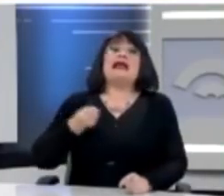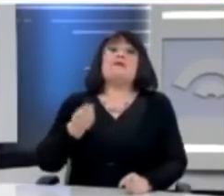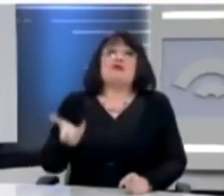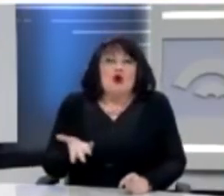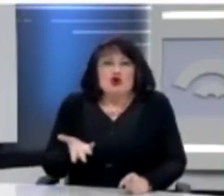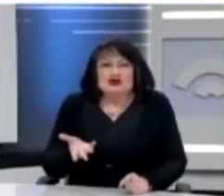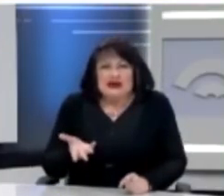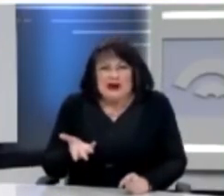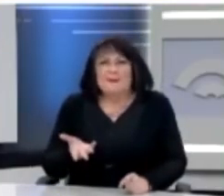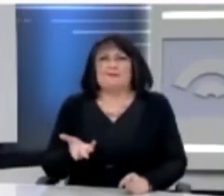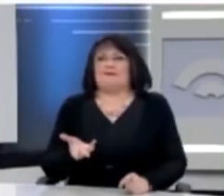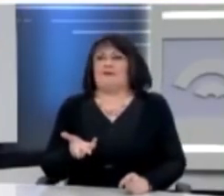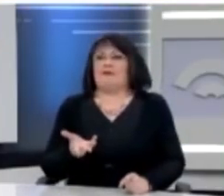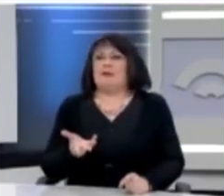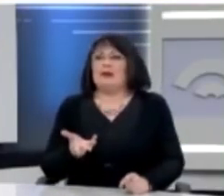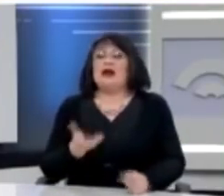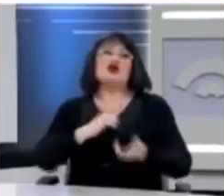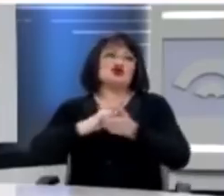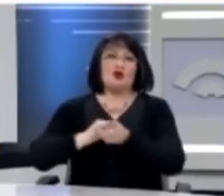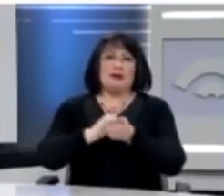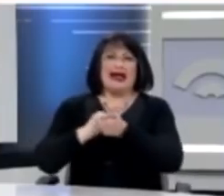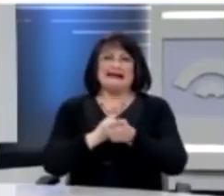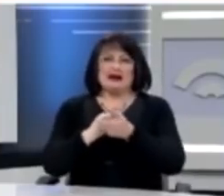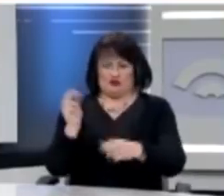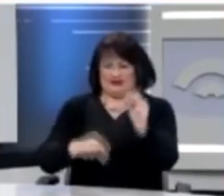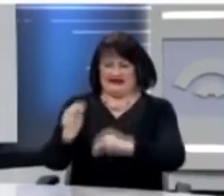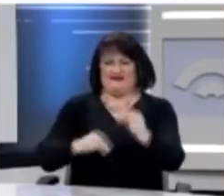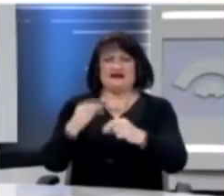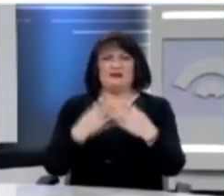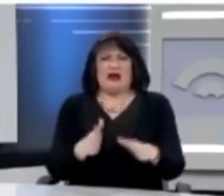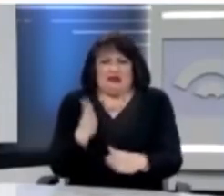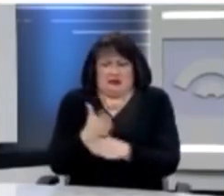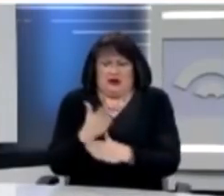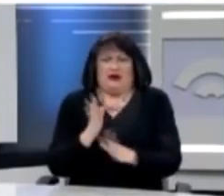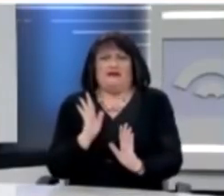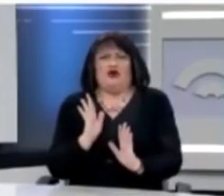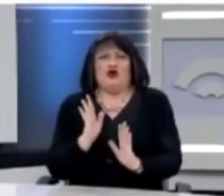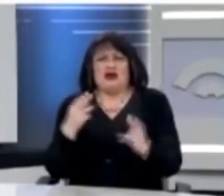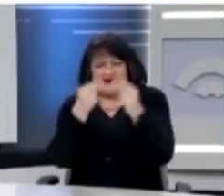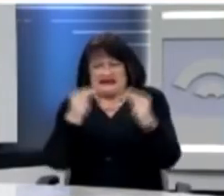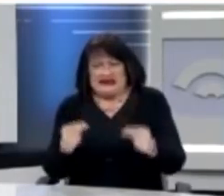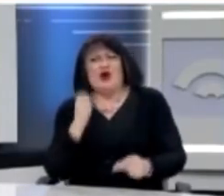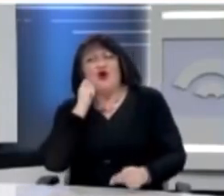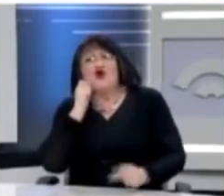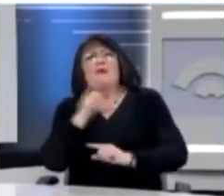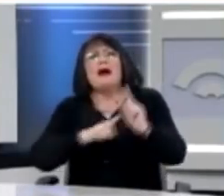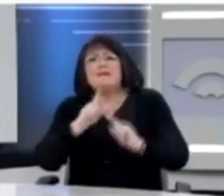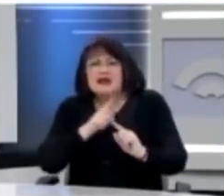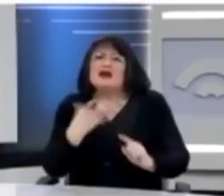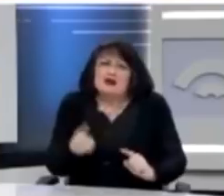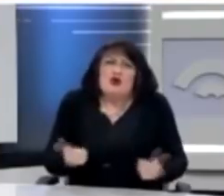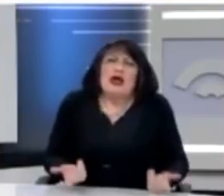που ψήφισαν σε κάθε σωματείο δεν είναι κρυφός, ούτε υπόγειος. Τα στοιχεία τα έχετε και τώρα.